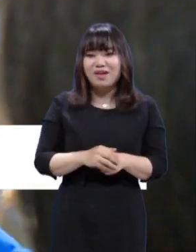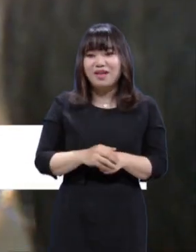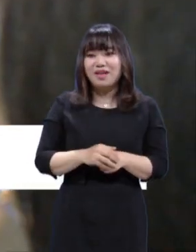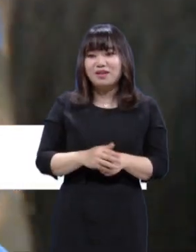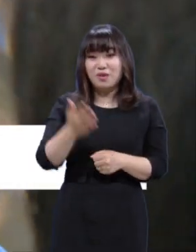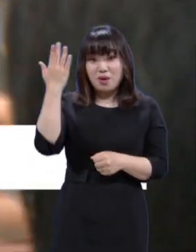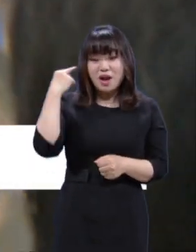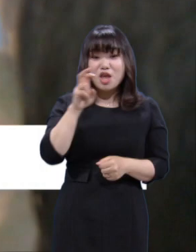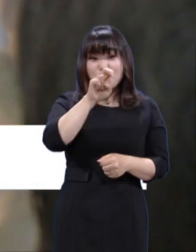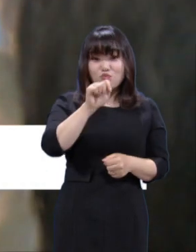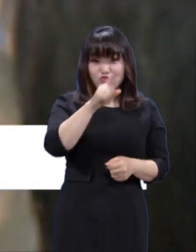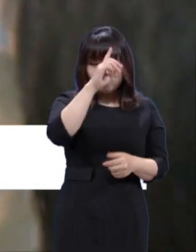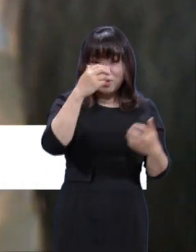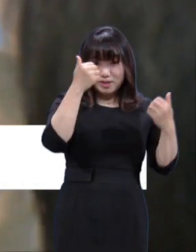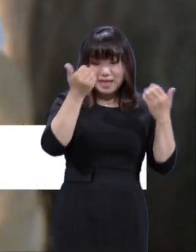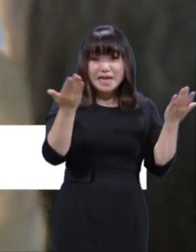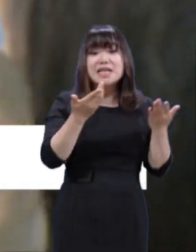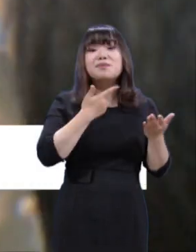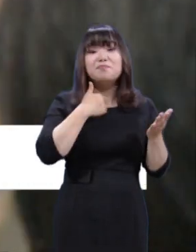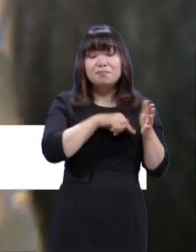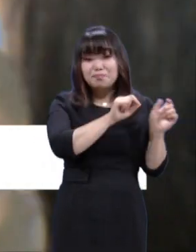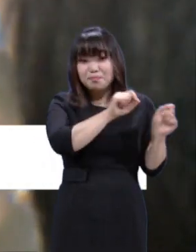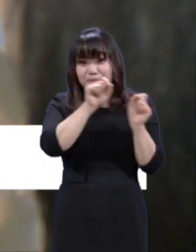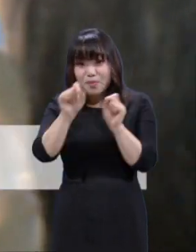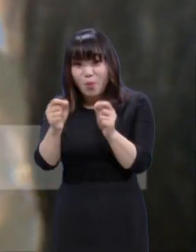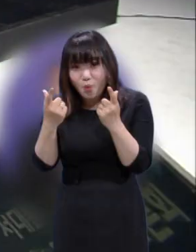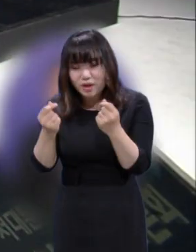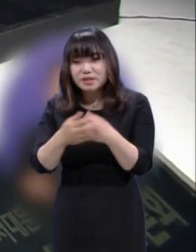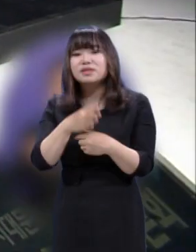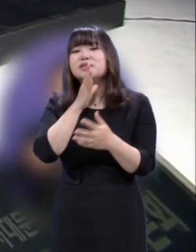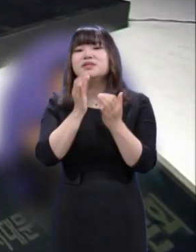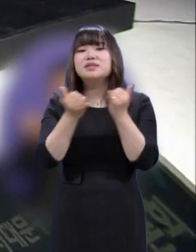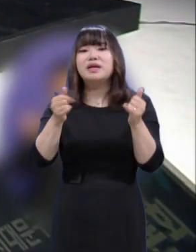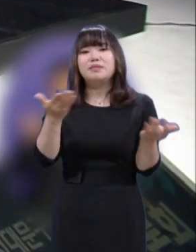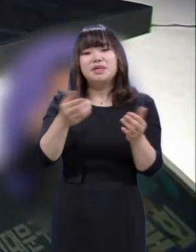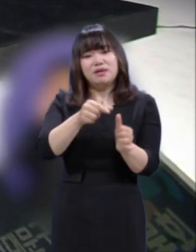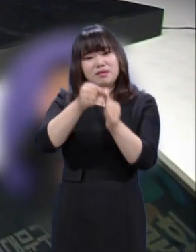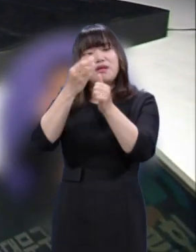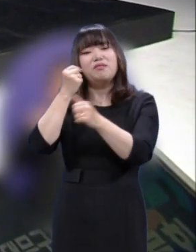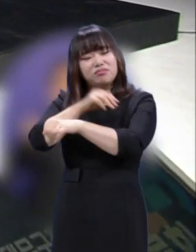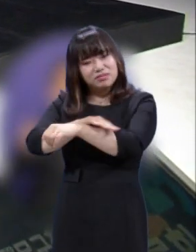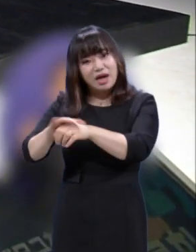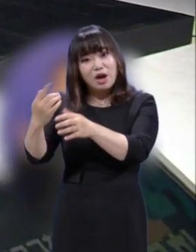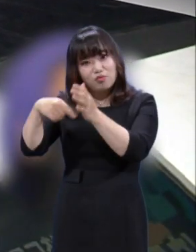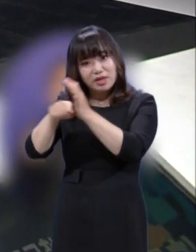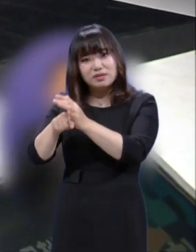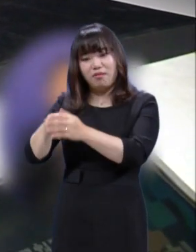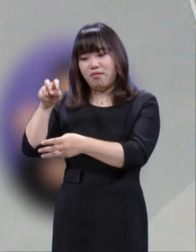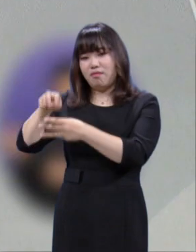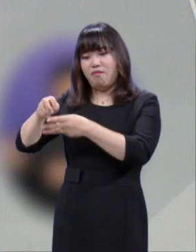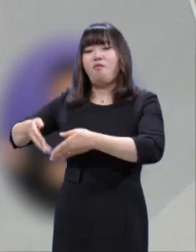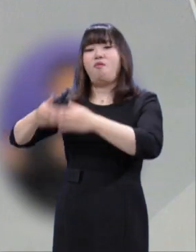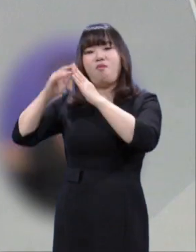기존에 해왔던 노인 일자리 사업을 확대해 노인 일자리 기업을 만들겠다는 입장입니다.